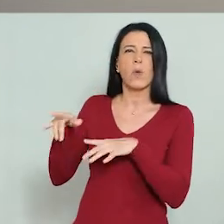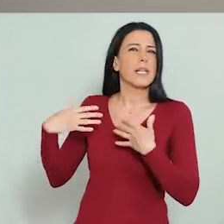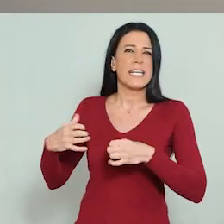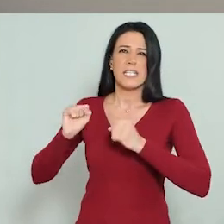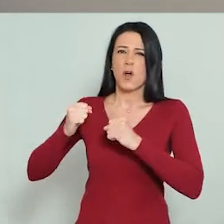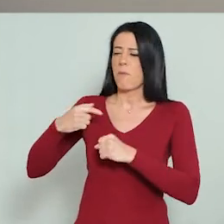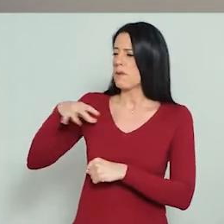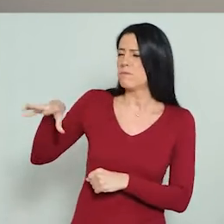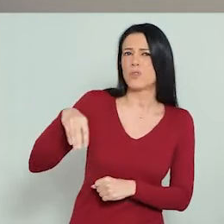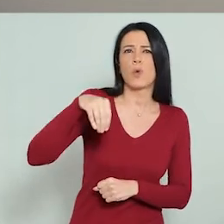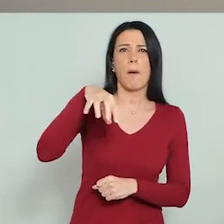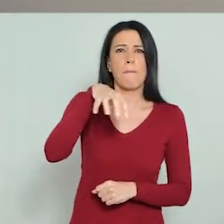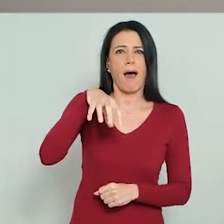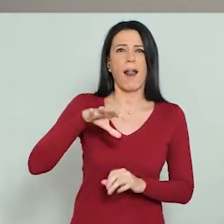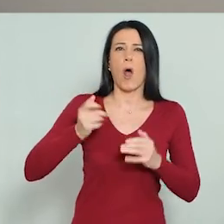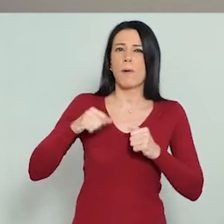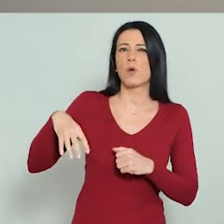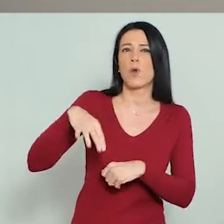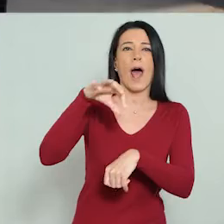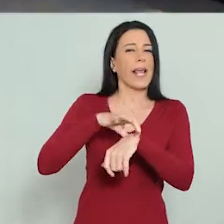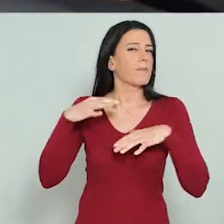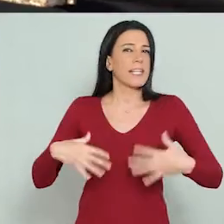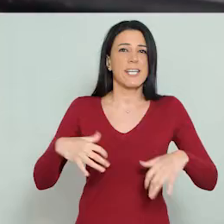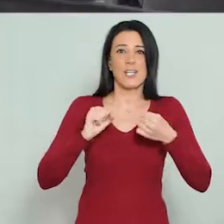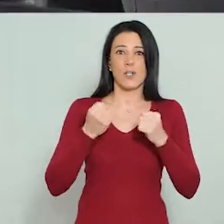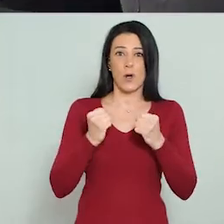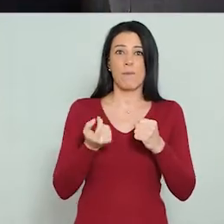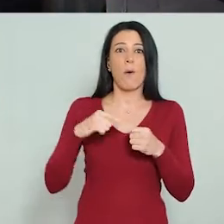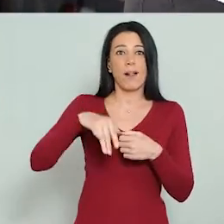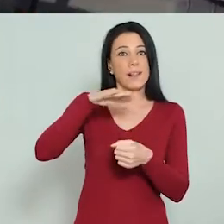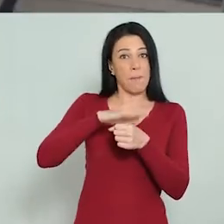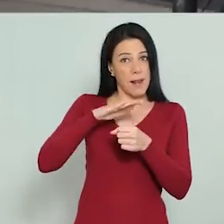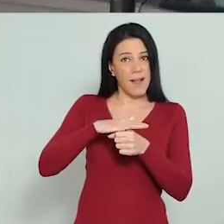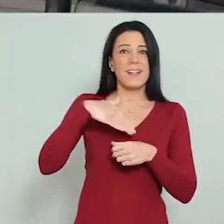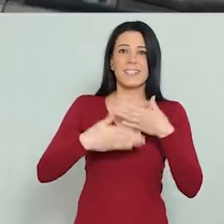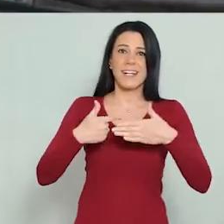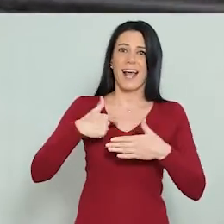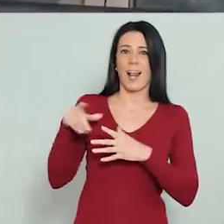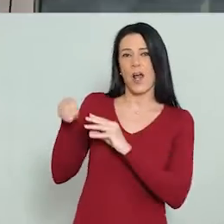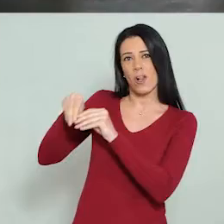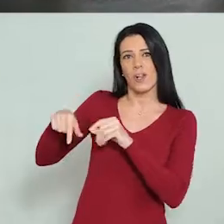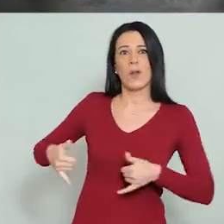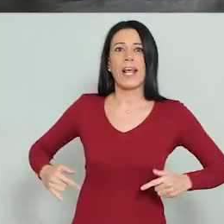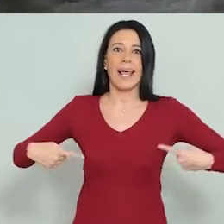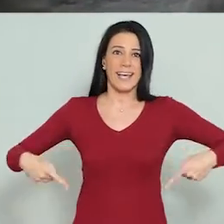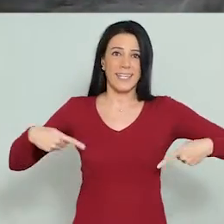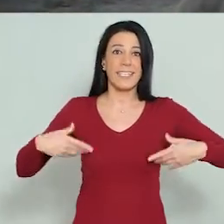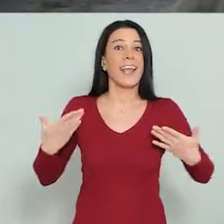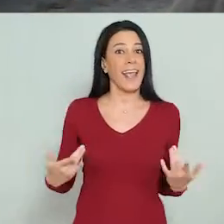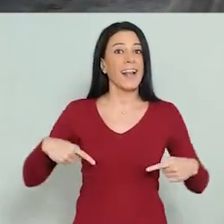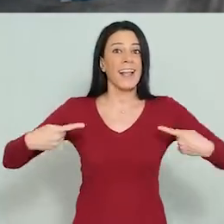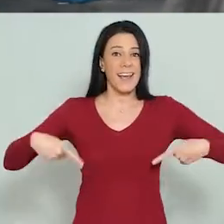أمنوا لي إياها، بس شافوا وضعه لابني كانت كتير صعبة علي إذا بدي أخده على محل أو بدي أخده عند الحكيم، حتى كتير صعبة